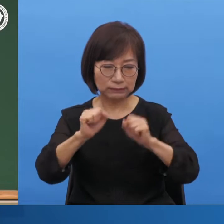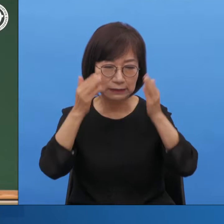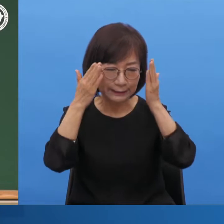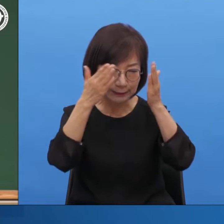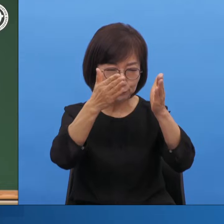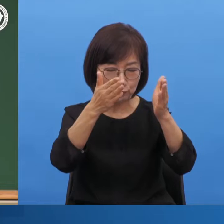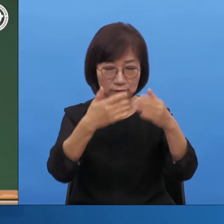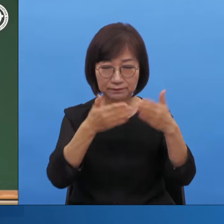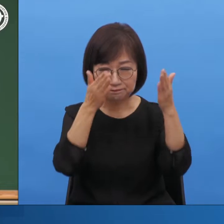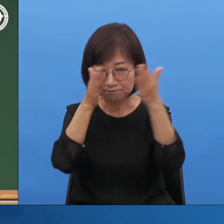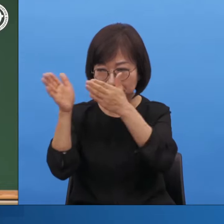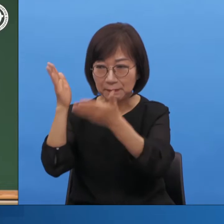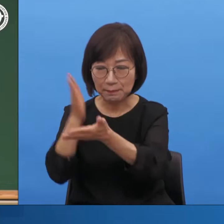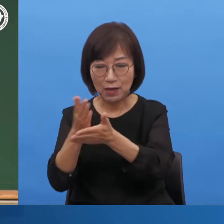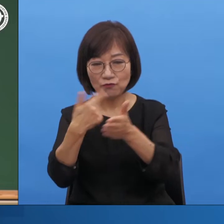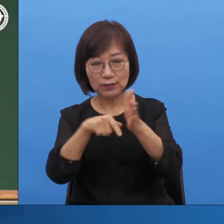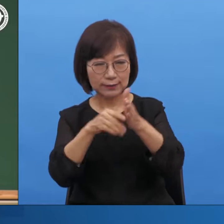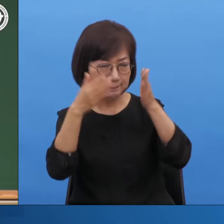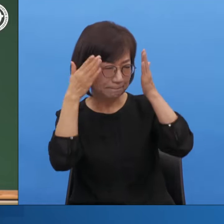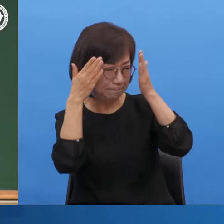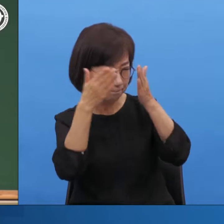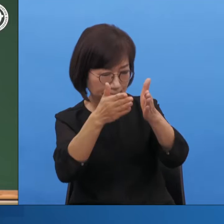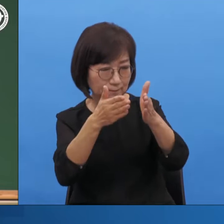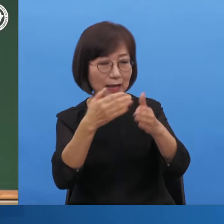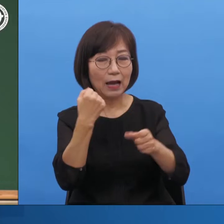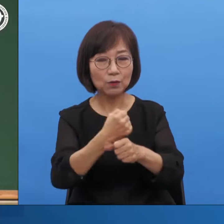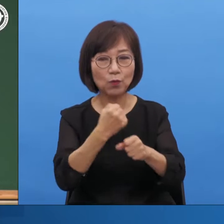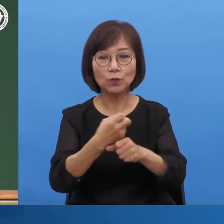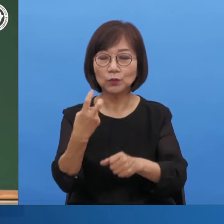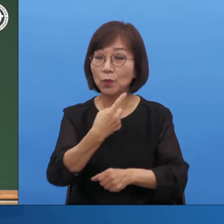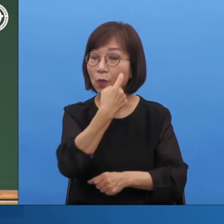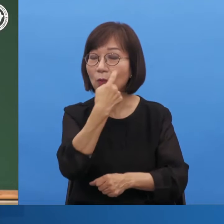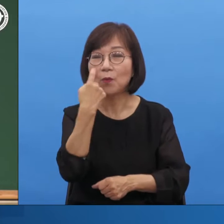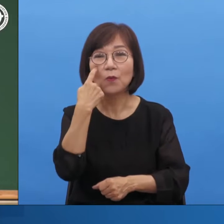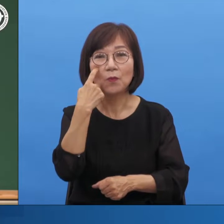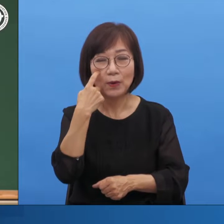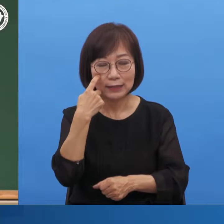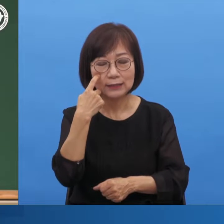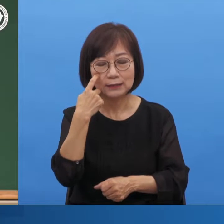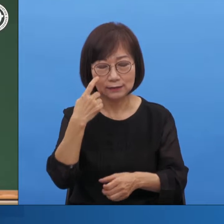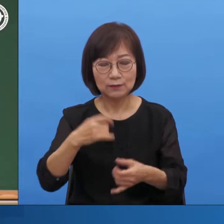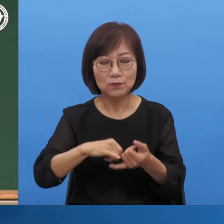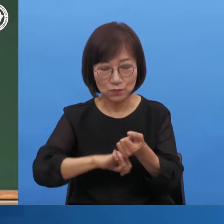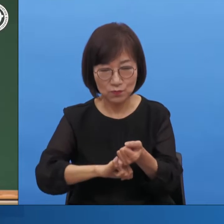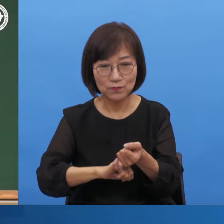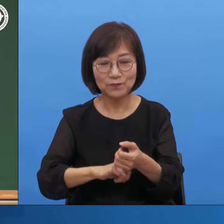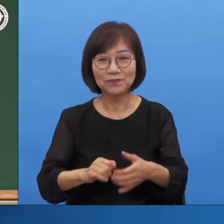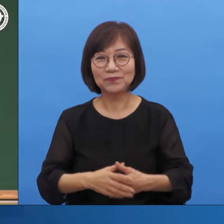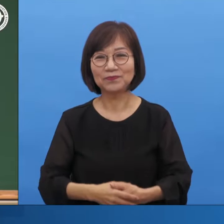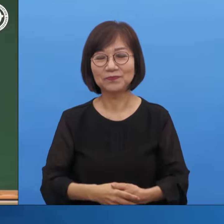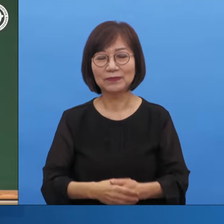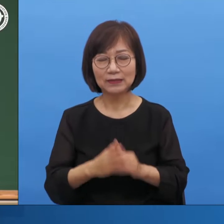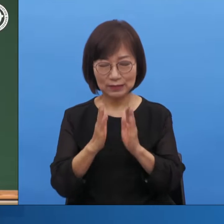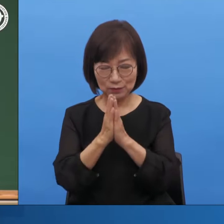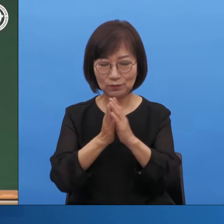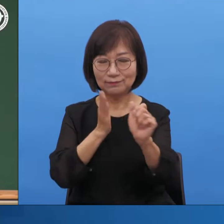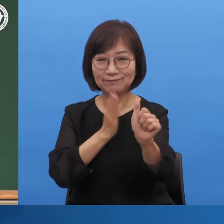가운데 우리가 확인해 보려고 합니다. 확인하겠습니다. 위에서 기도해 주시기를